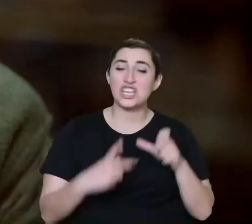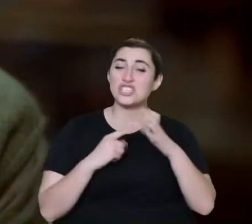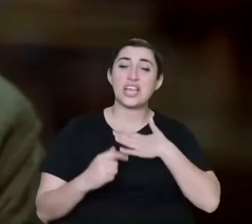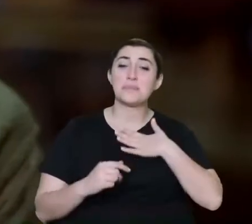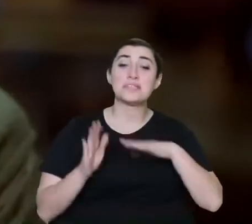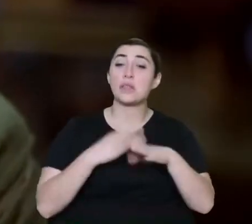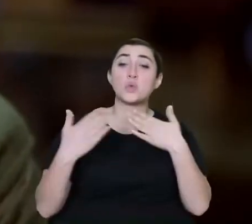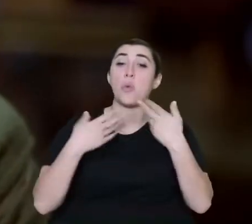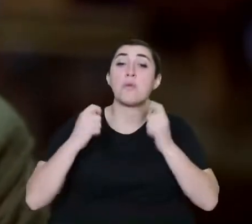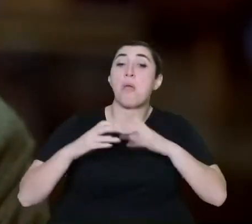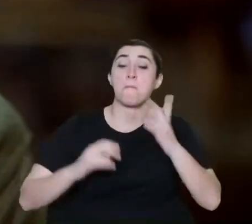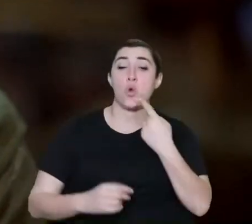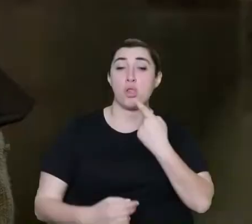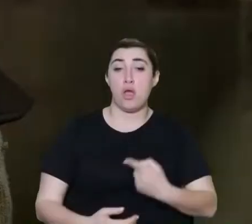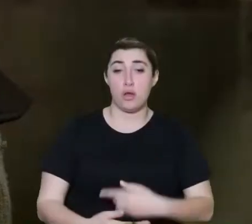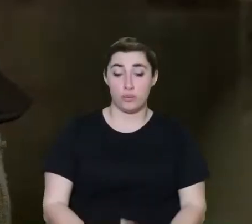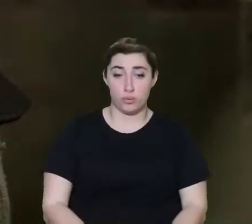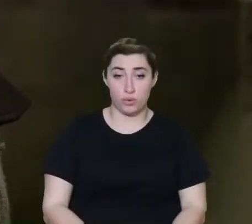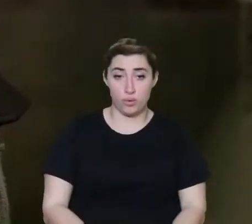Şeyhimiz neden sohbet etmez derler şeyhim.